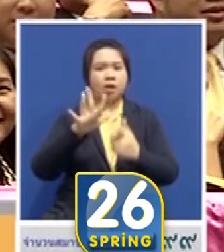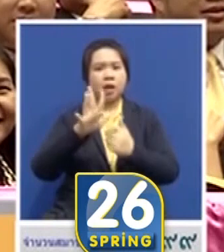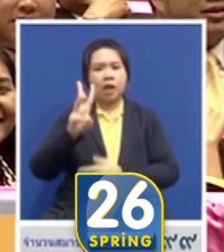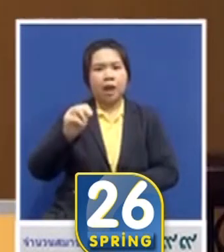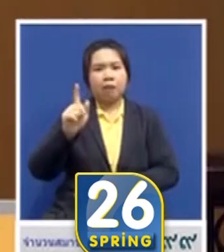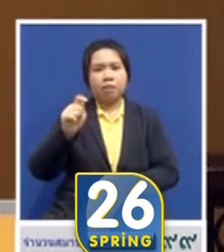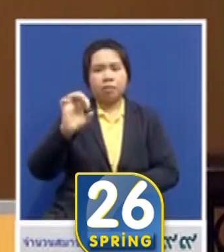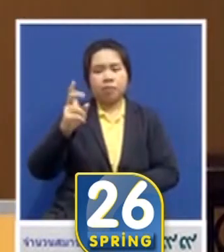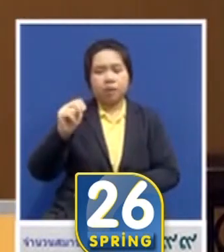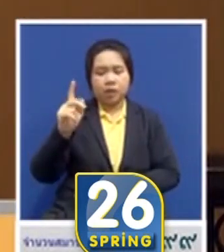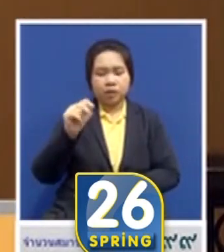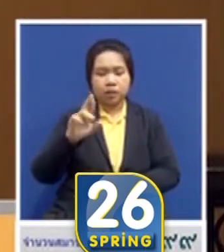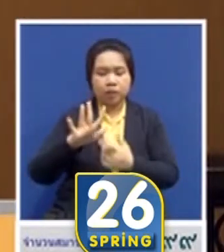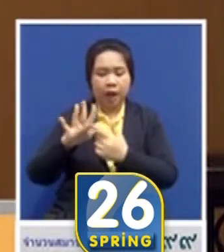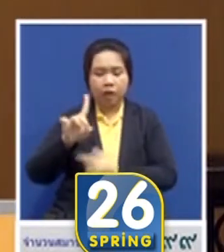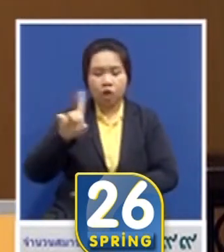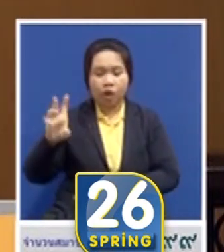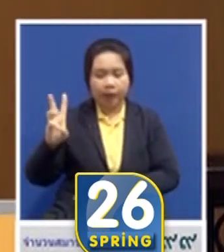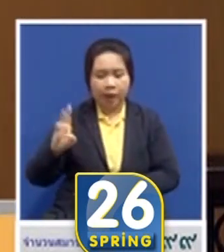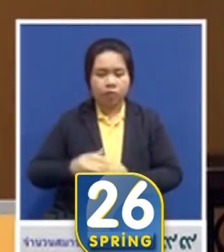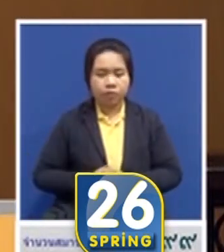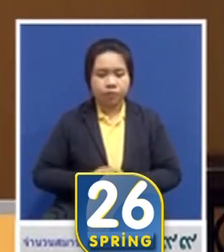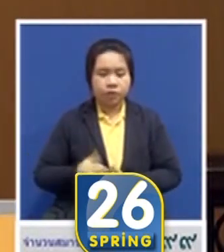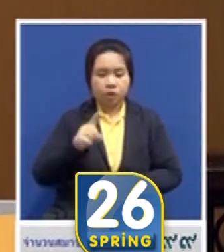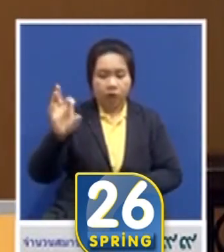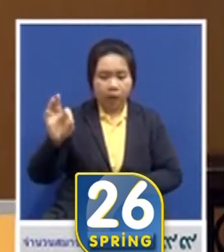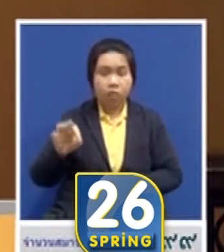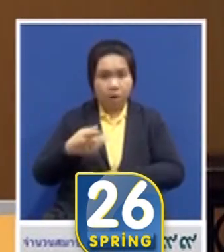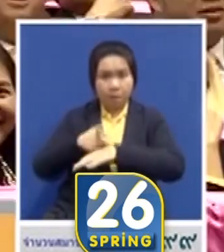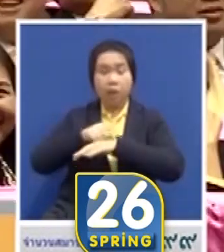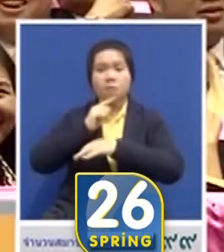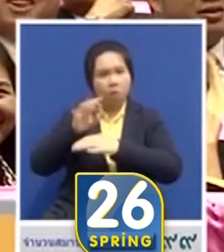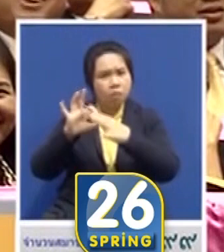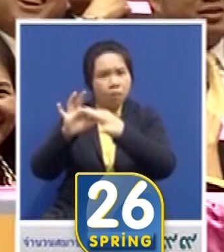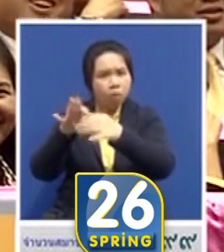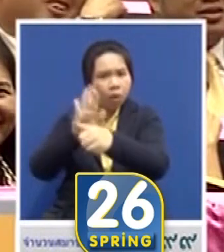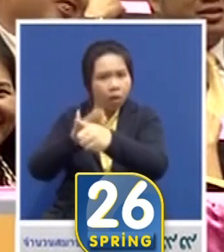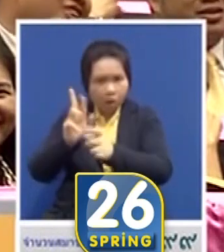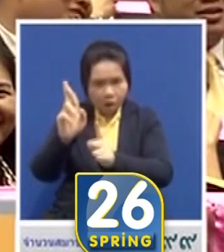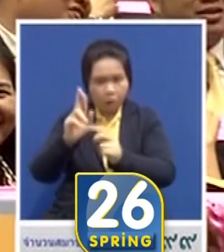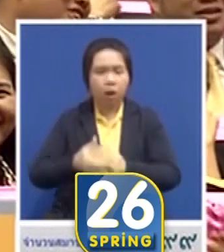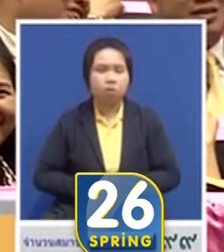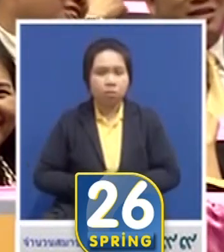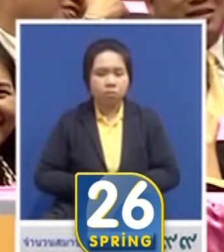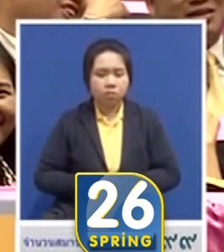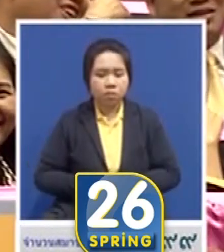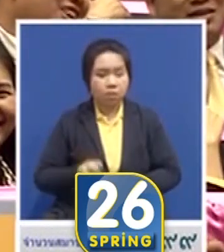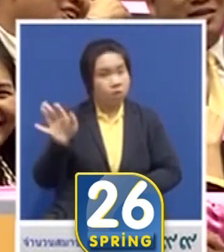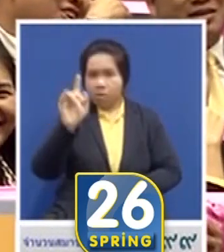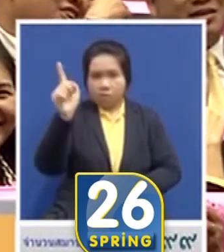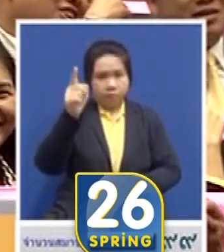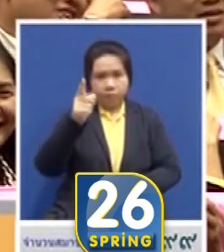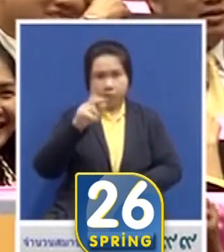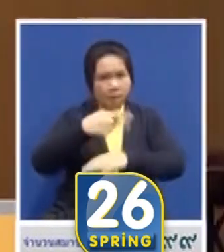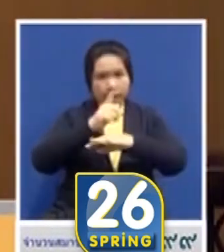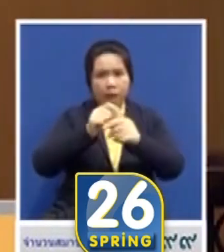ไปปุ๊บแต่ท่านประธานอย่าไปรู้เลยฮะเดี๋ยวมีคนไปรบกวนผม ท่านจิรยุก็ระมัดระวังหน่อยนะครับผมก็เป็นห่วง โอ้ท่านประธานถ้าพูดอย่างนี้เนี่ยประธานสภาพูดแบบนี้ประเทศ